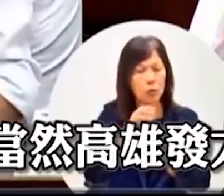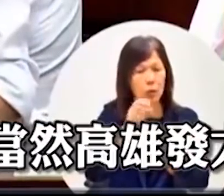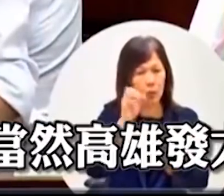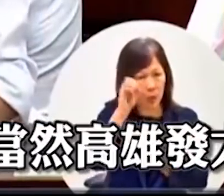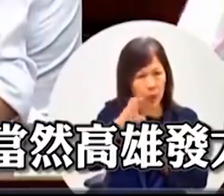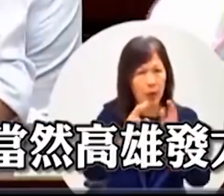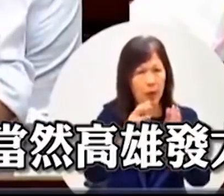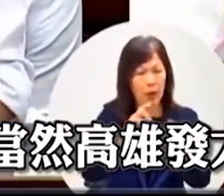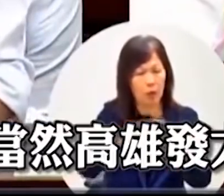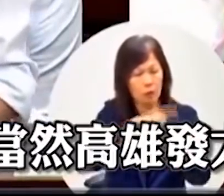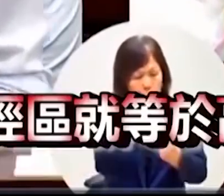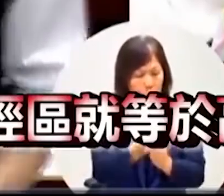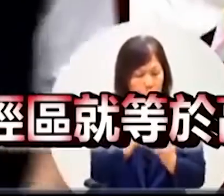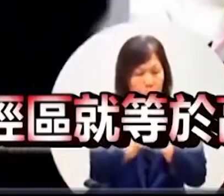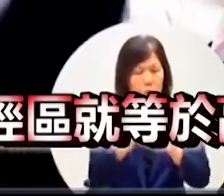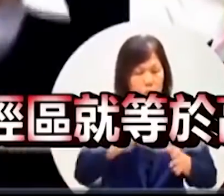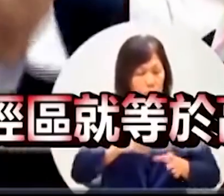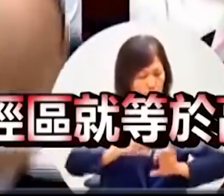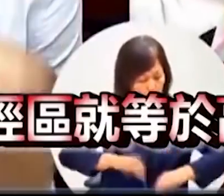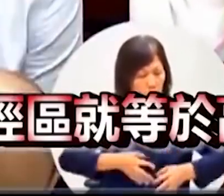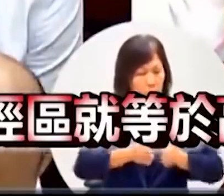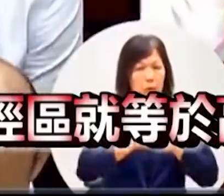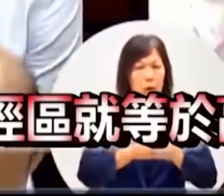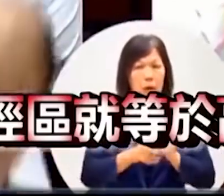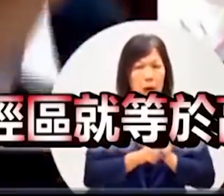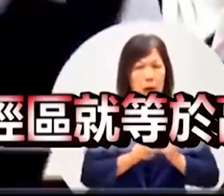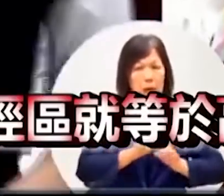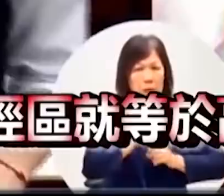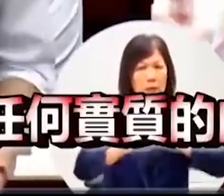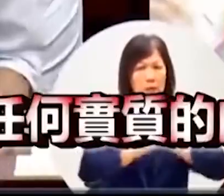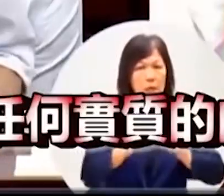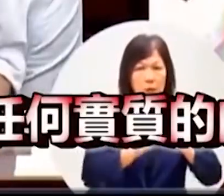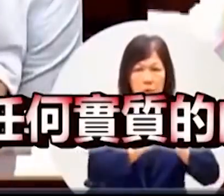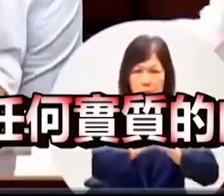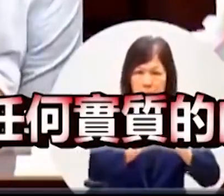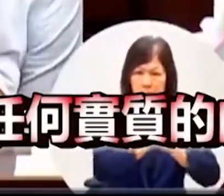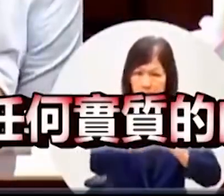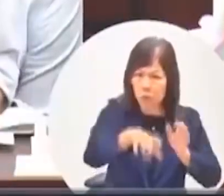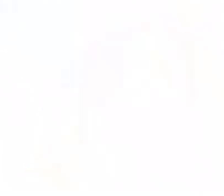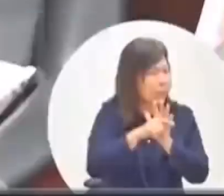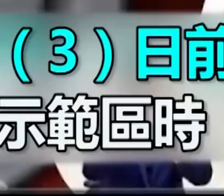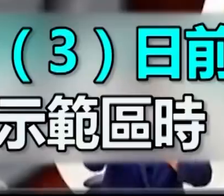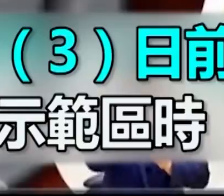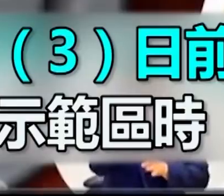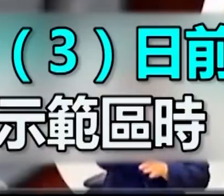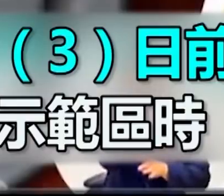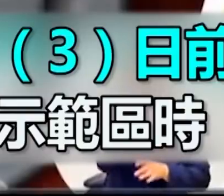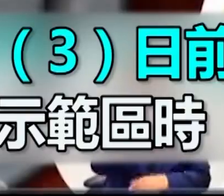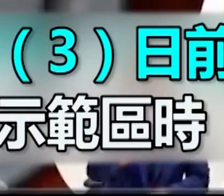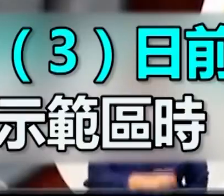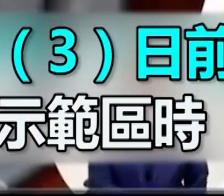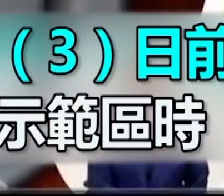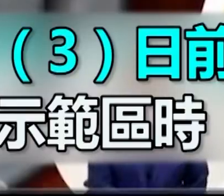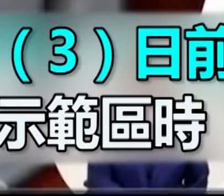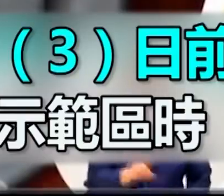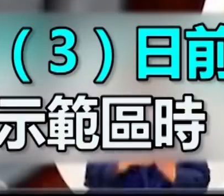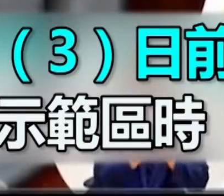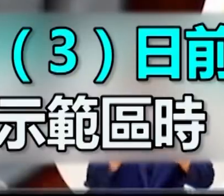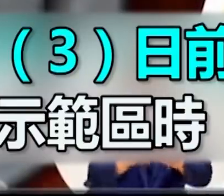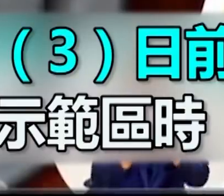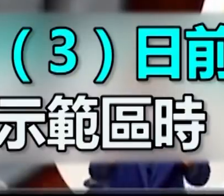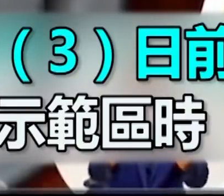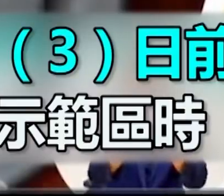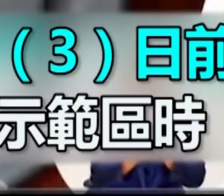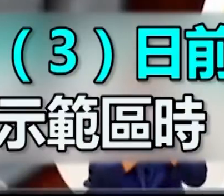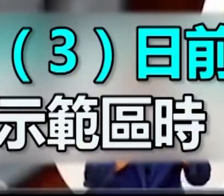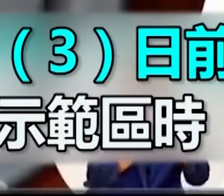然高雄发大财啊。 所以你的资金区就等于高雄发大财，没有任何实质的内容。 黄议员，这没有矛盾呢、啊。因为似乎你所